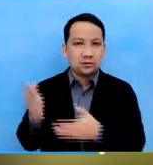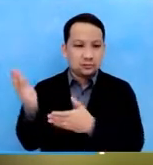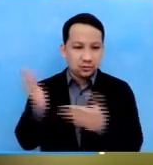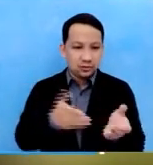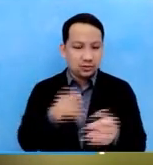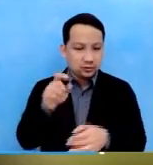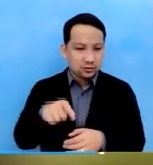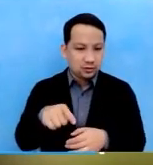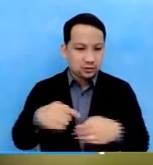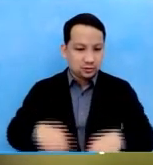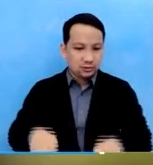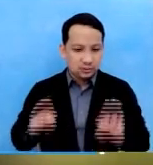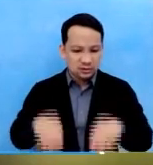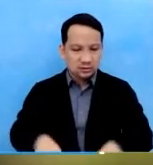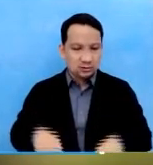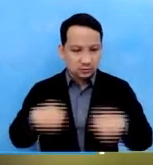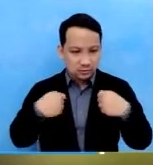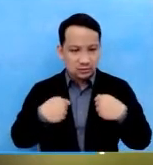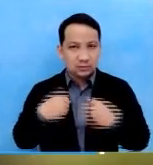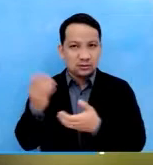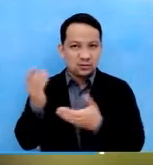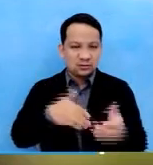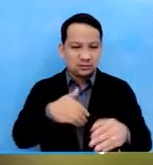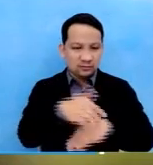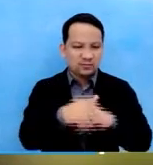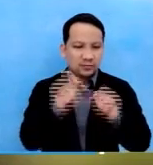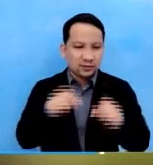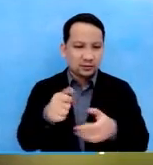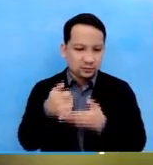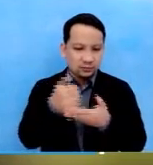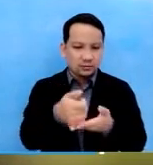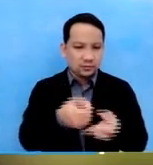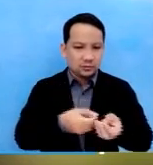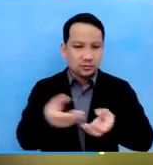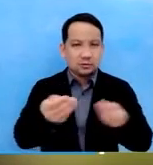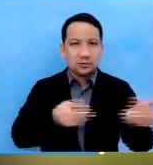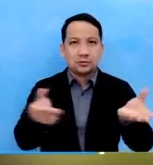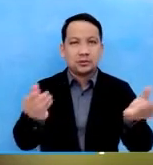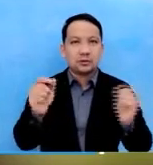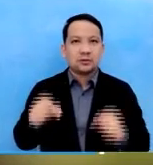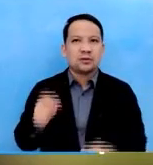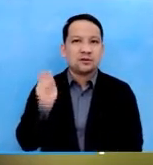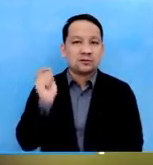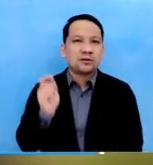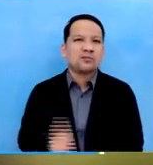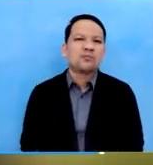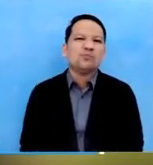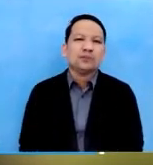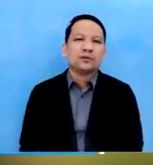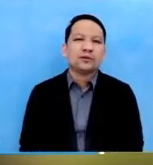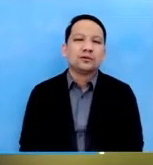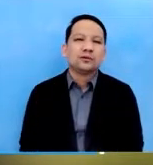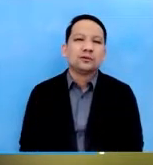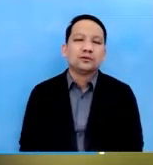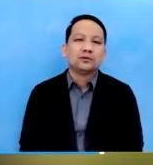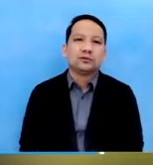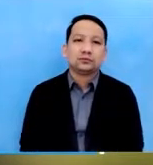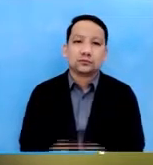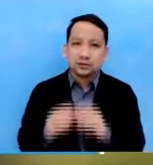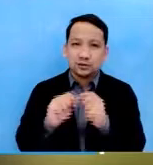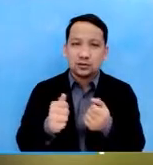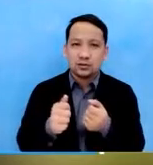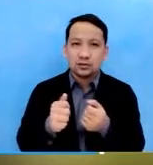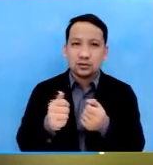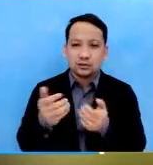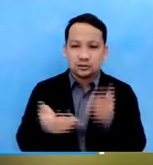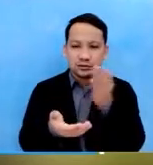ng mga blankets o mosquitero, we're ready to distribute that right away. Sa mga apektado po, paano po ba sila makaka-reach out po